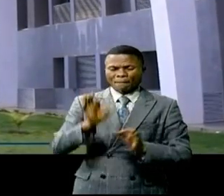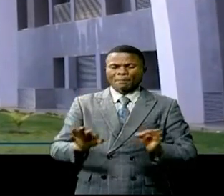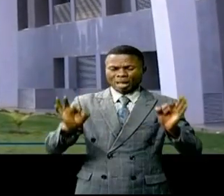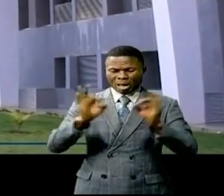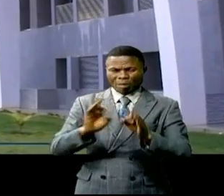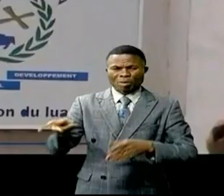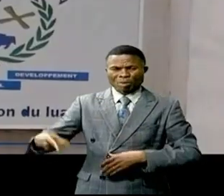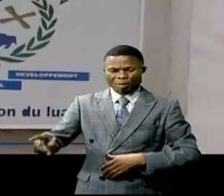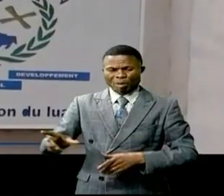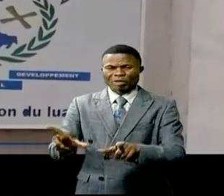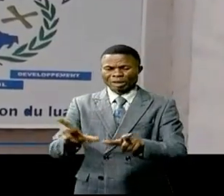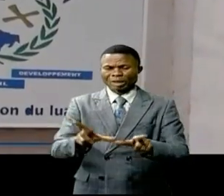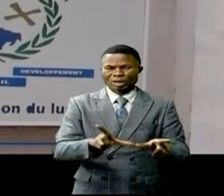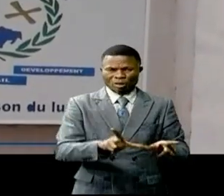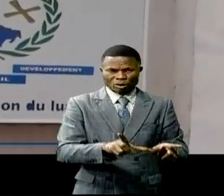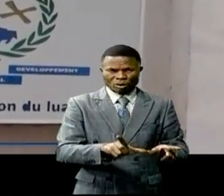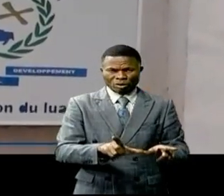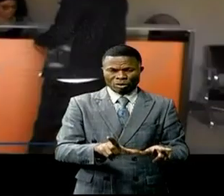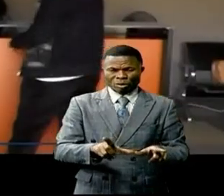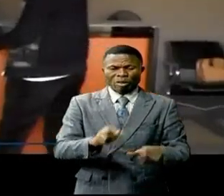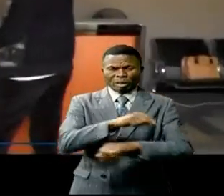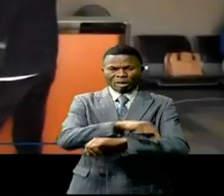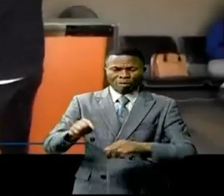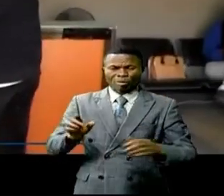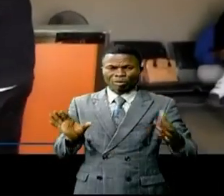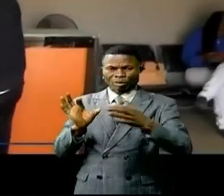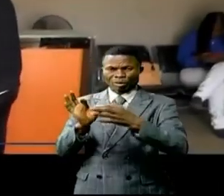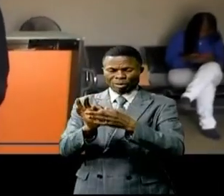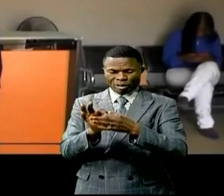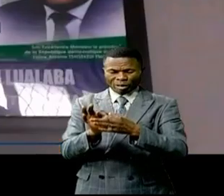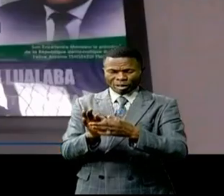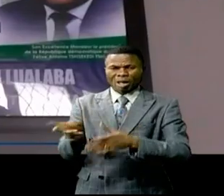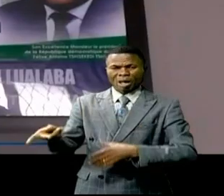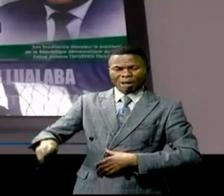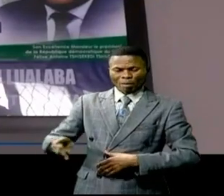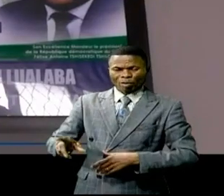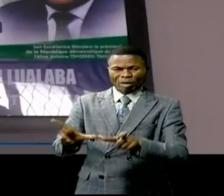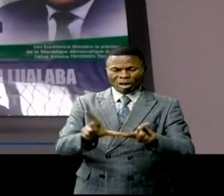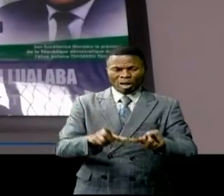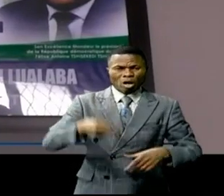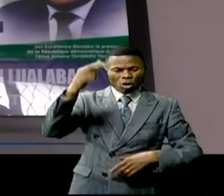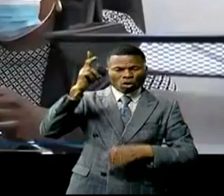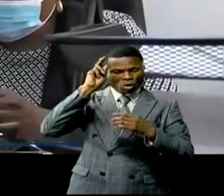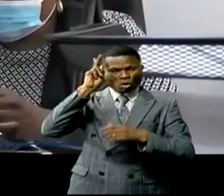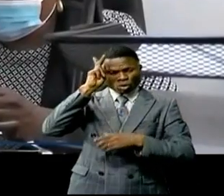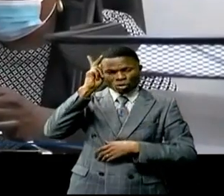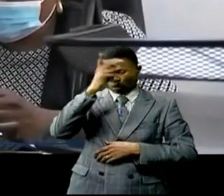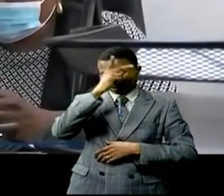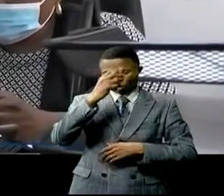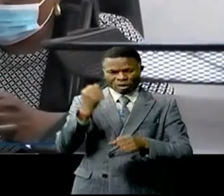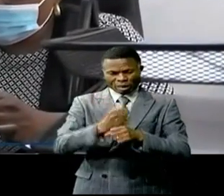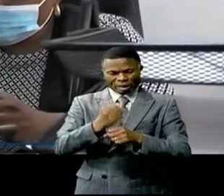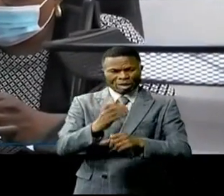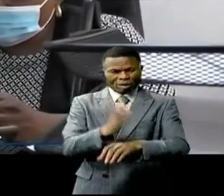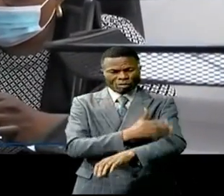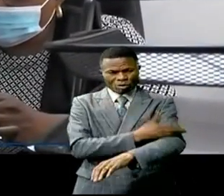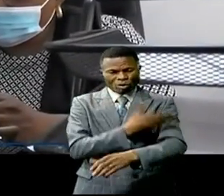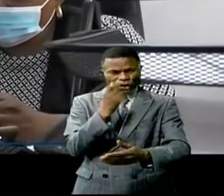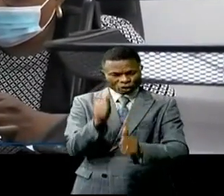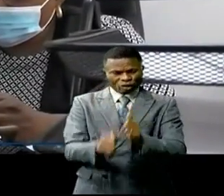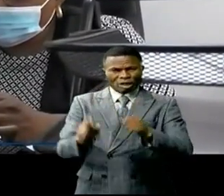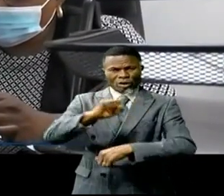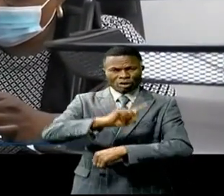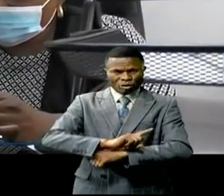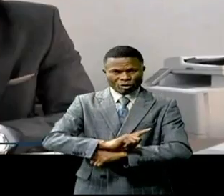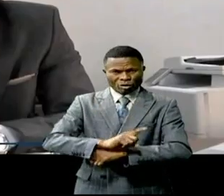provincial du Lualaba. Via les bureaux des liaisons de la province du Lualaba dans le Haut-Katanga, les travaux s'activent au jour le jour pour